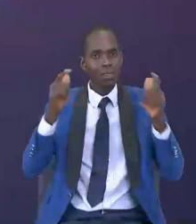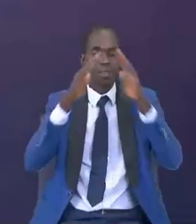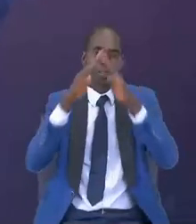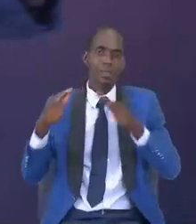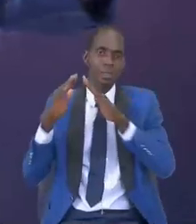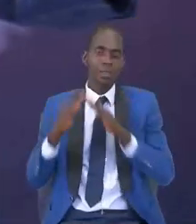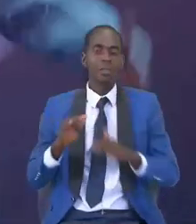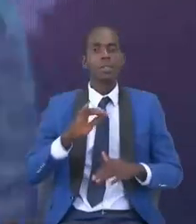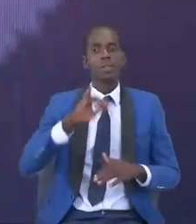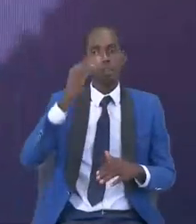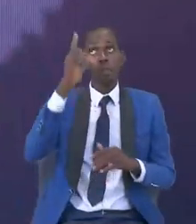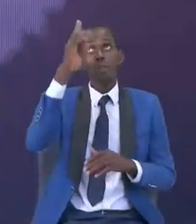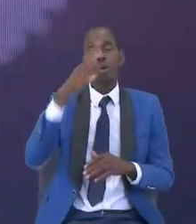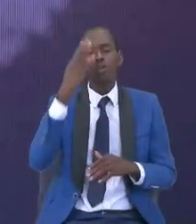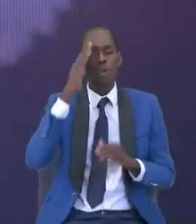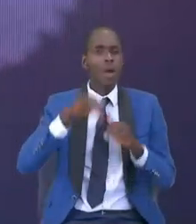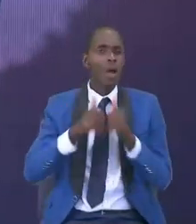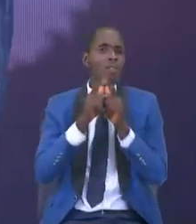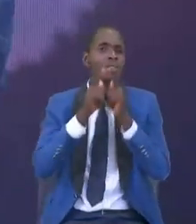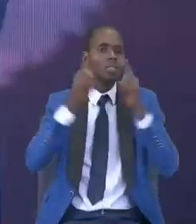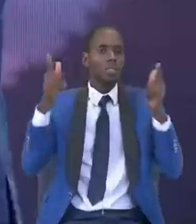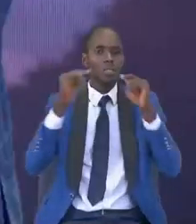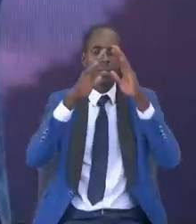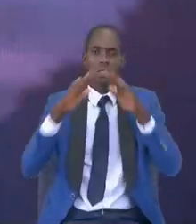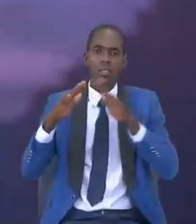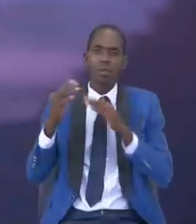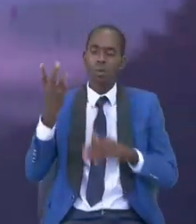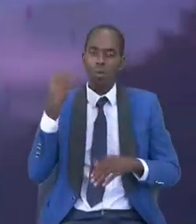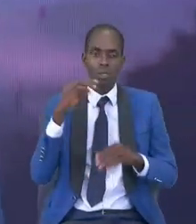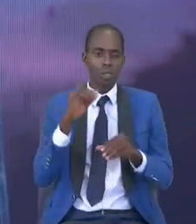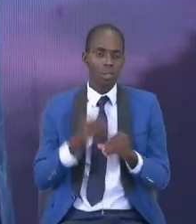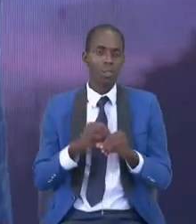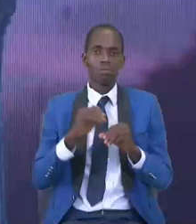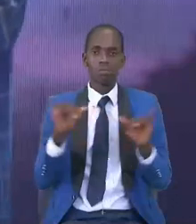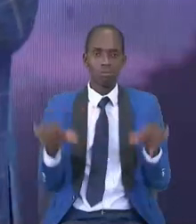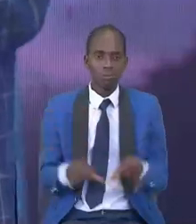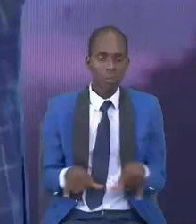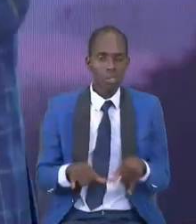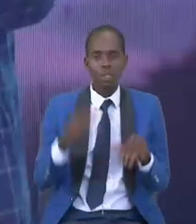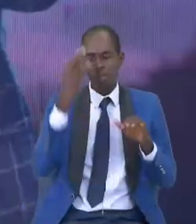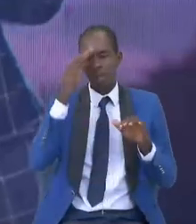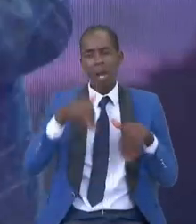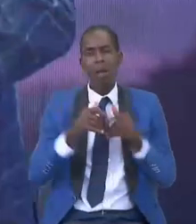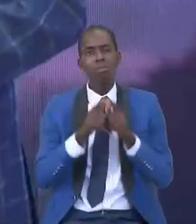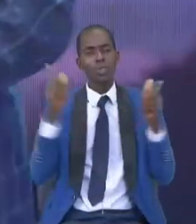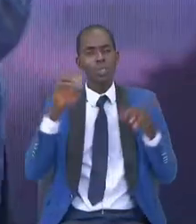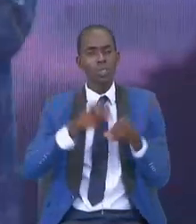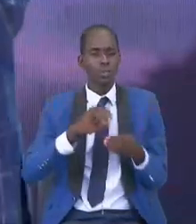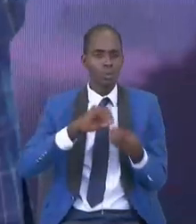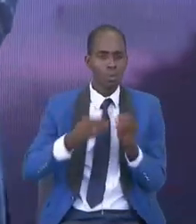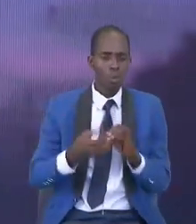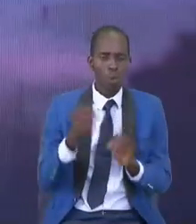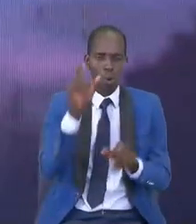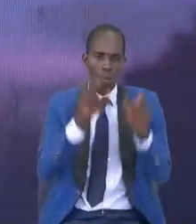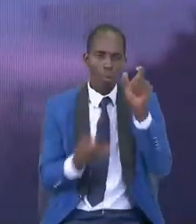ville. Il savait, il connaissait la grandeur de la ville. Il connaissait la grande population